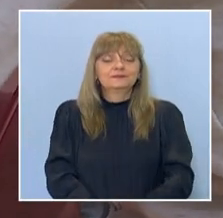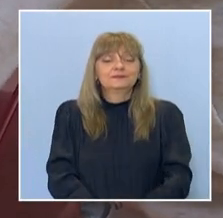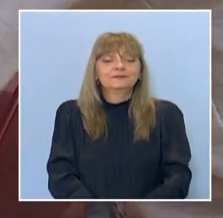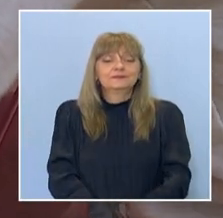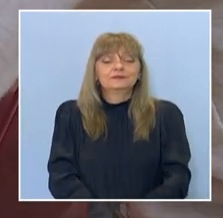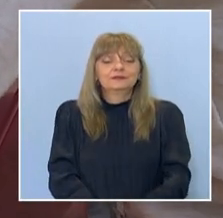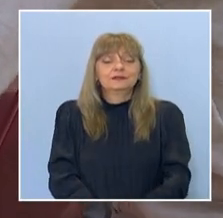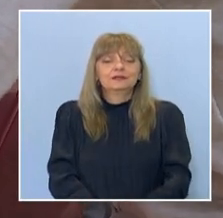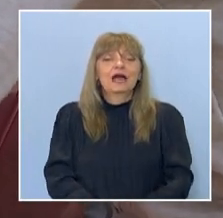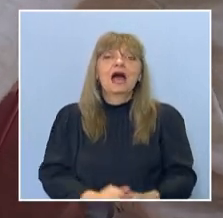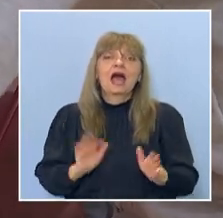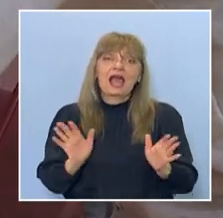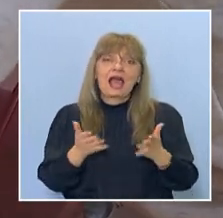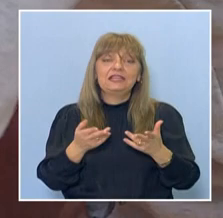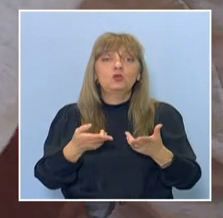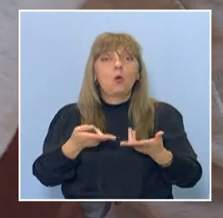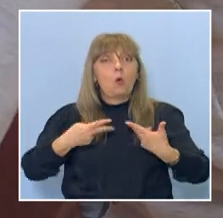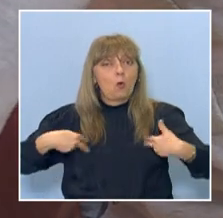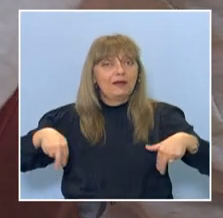Браво! Хайде наобратно.